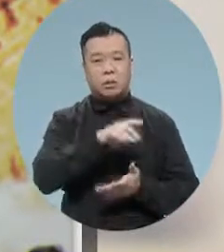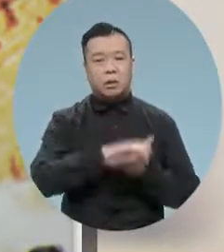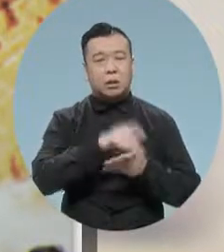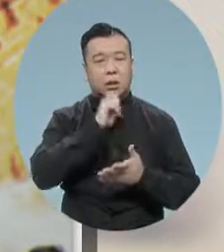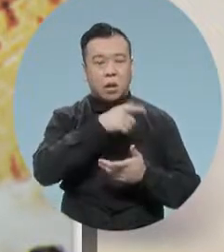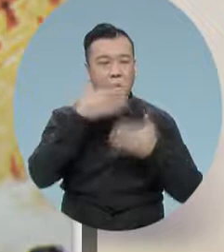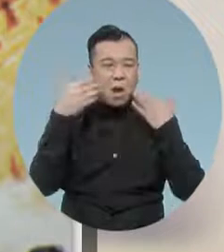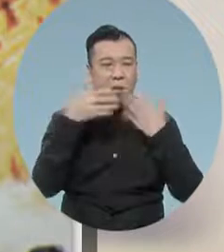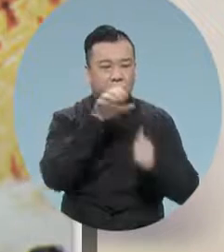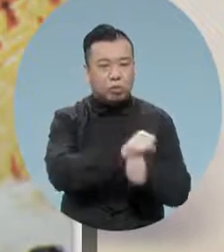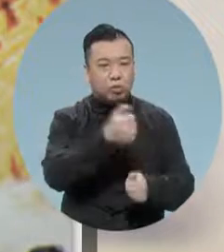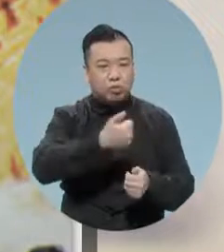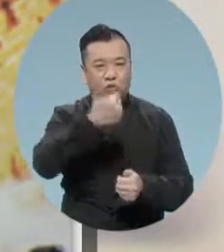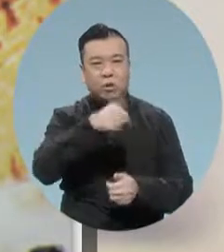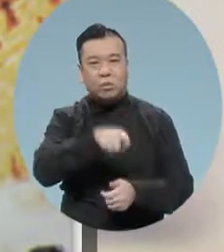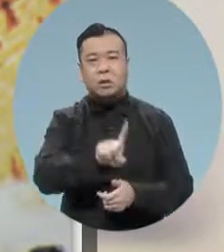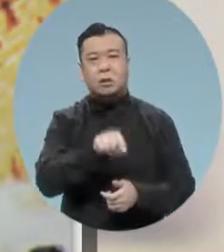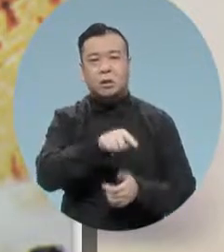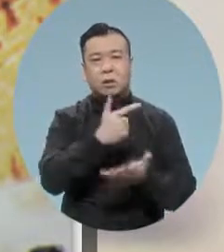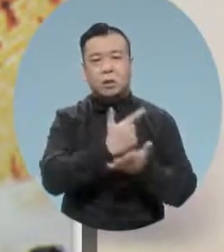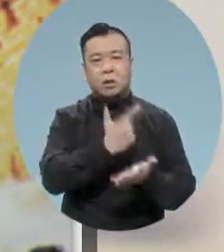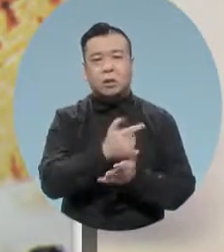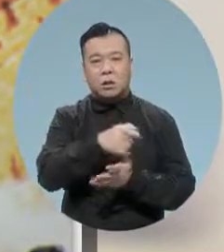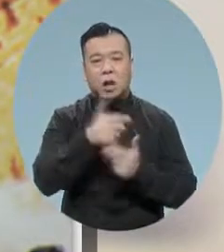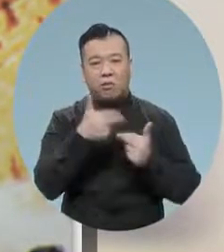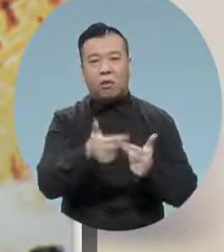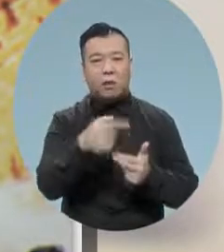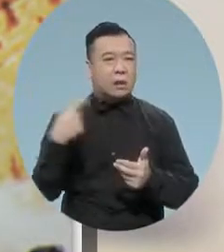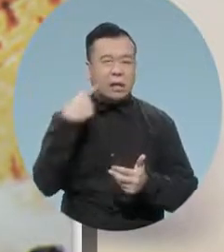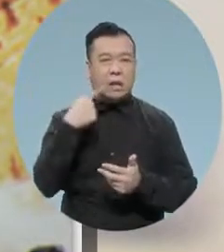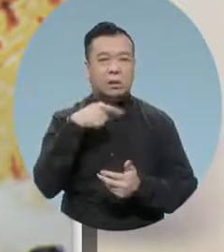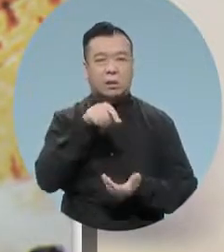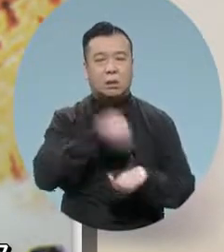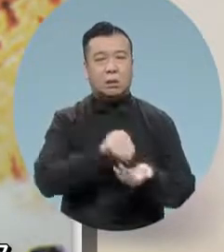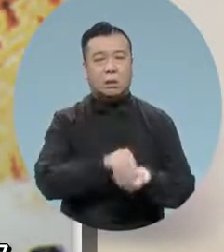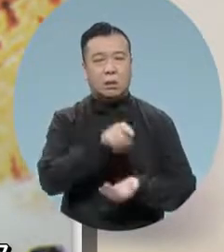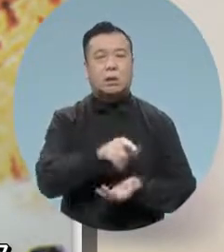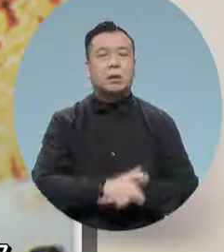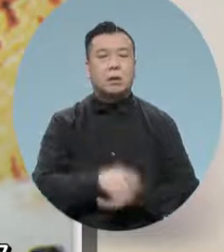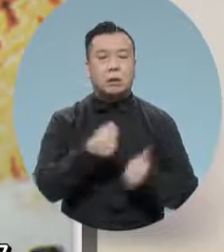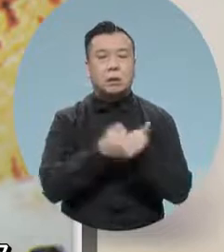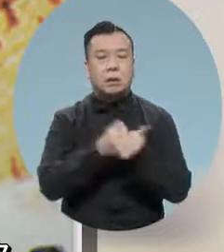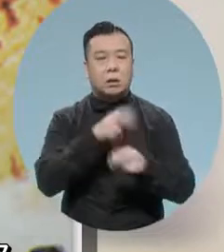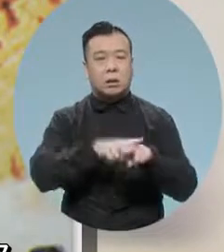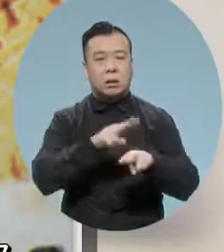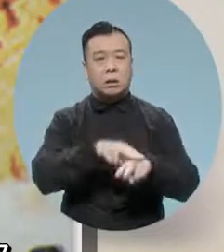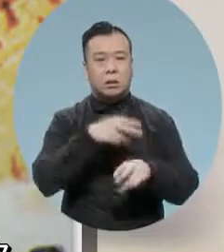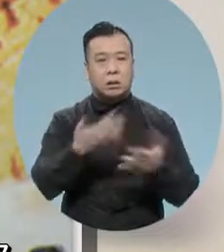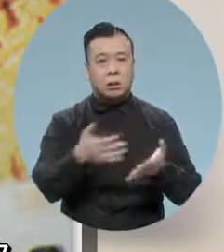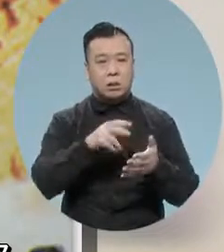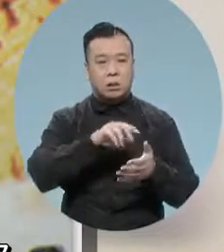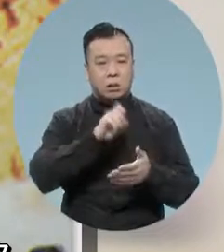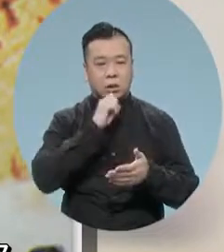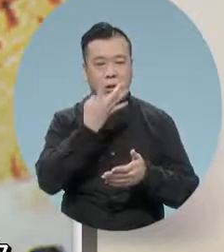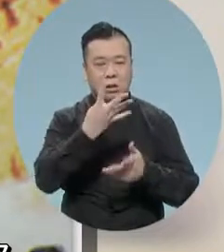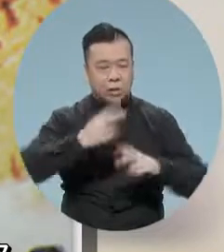貓捉到老鼠就好貓，這句發展是硬道理，就支持了中國走上四個